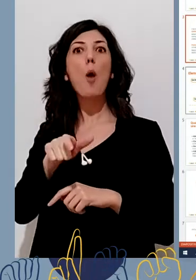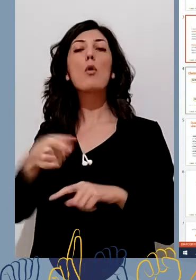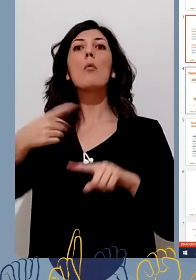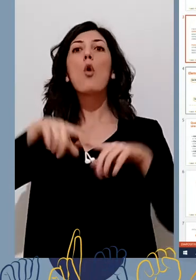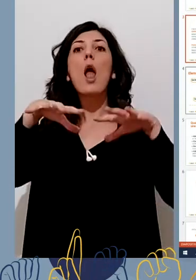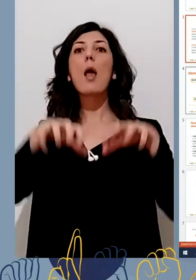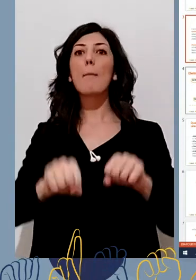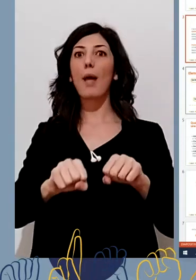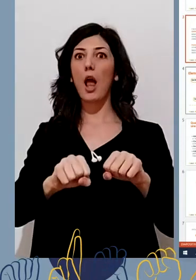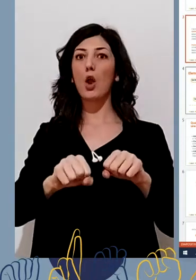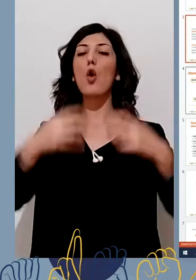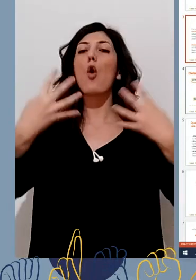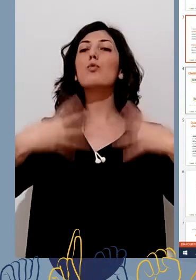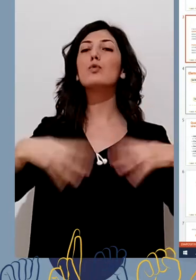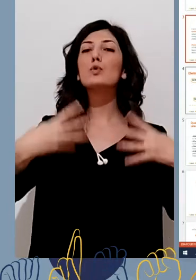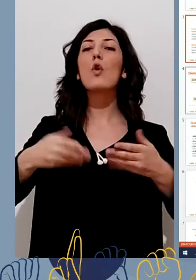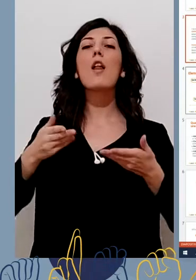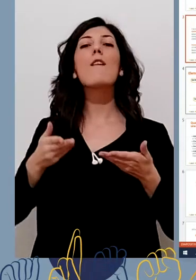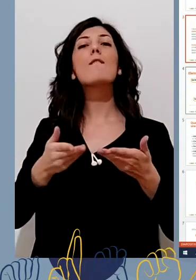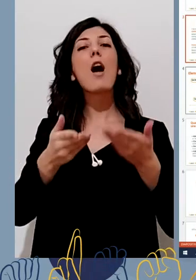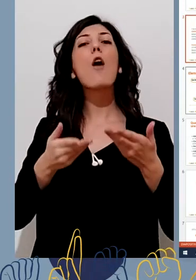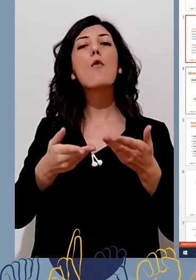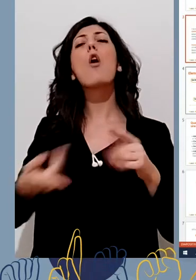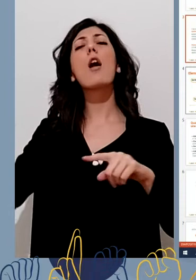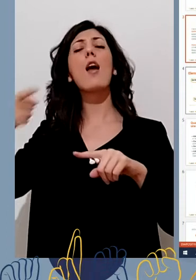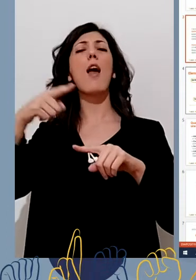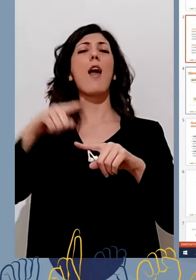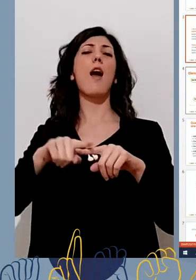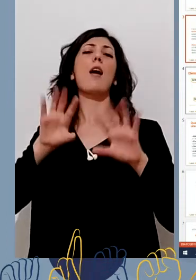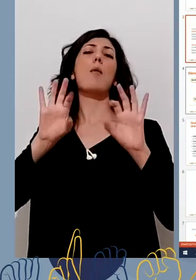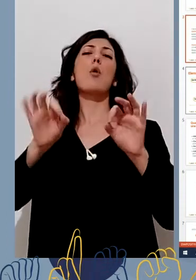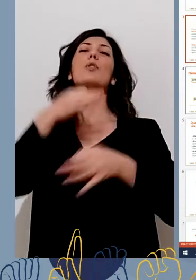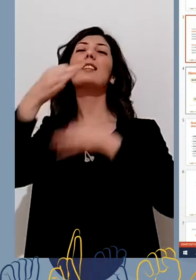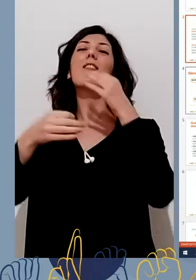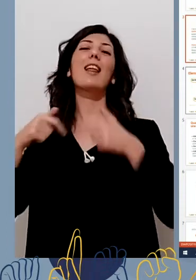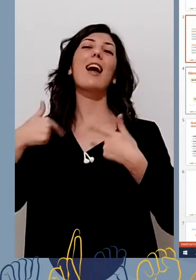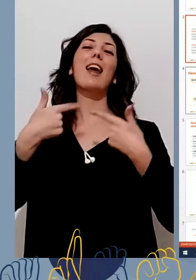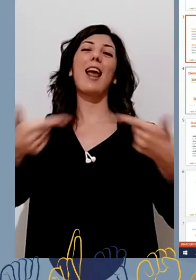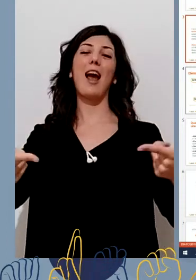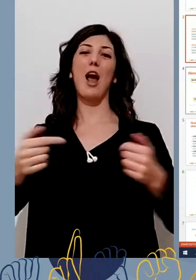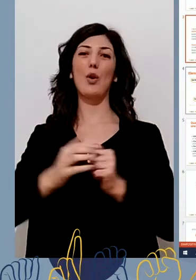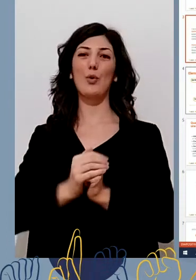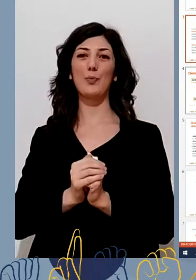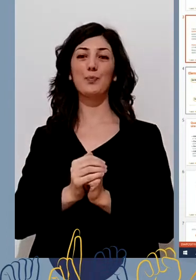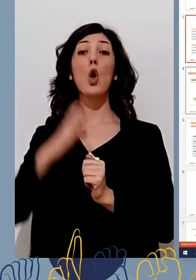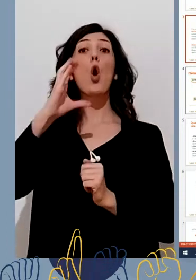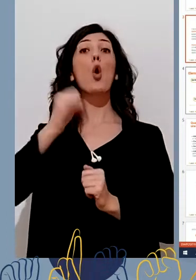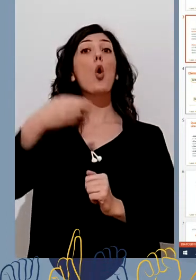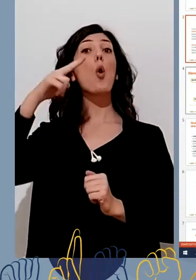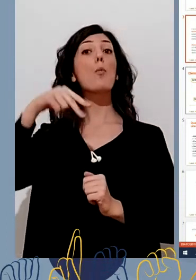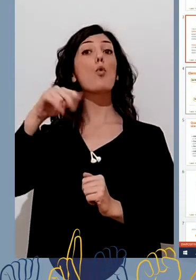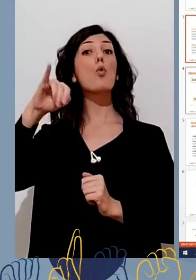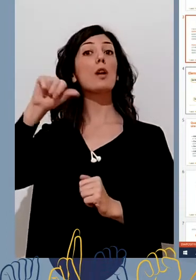favore oppure anche prende il significato di regalo. Il termine communis è esattamente